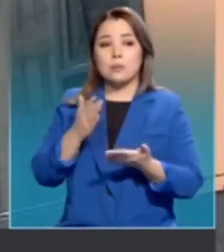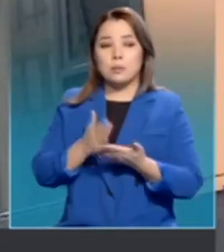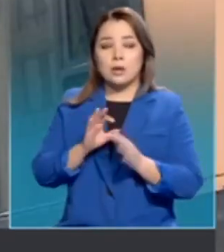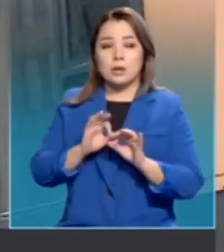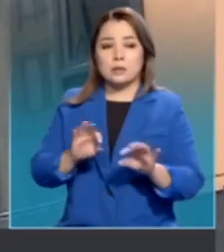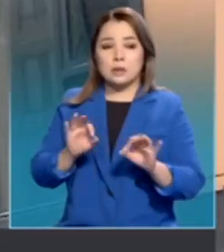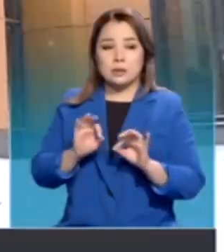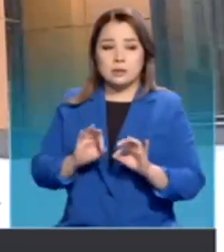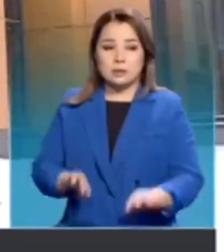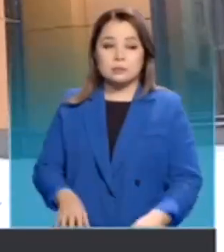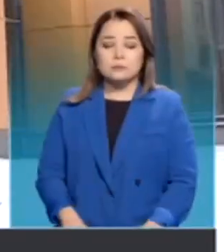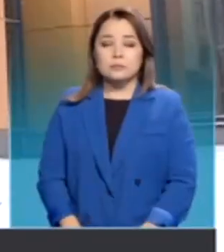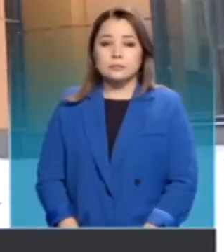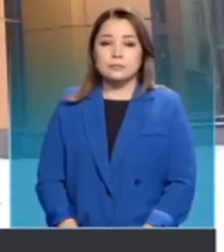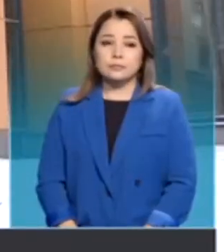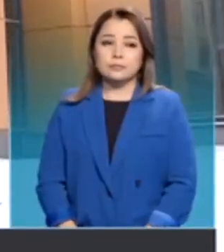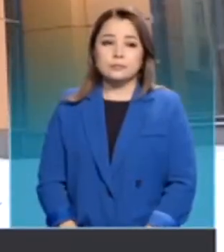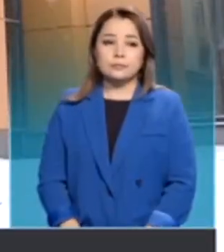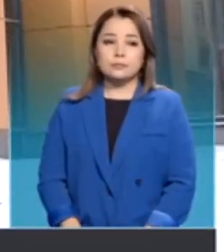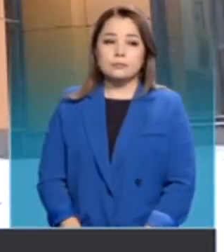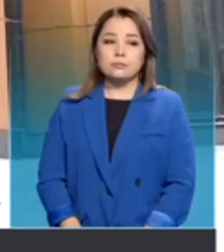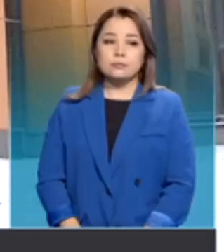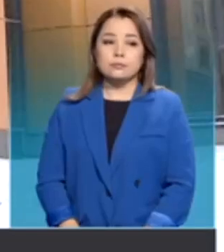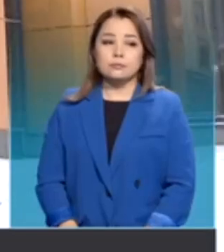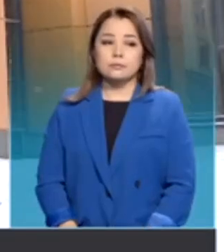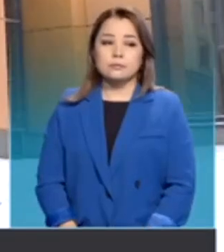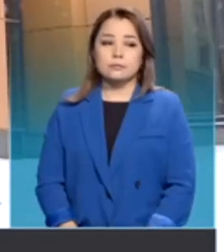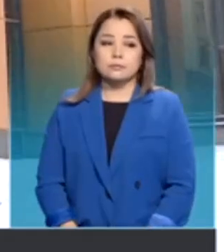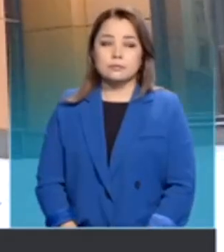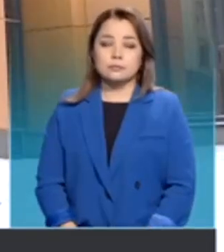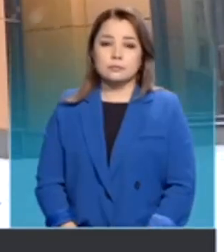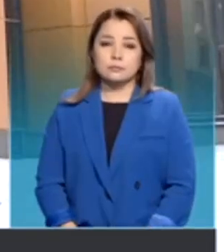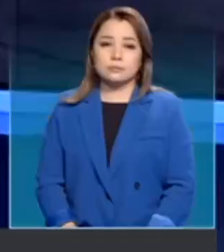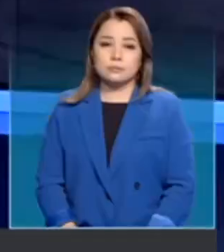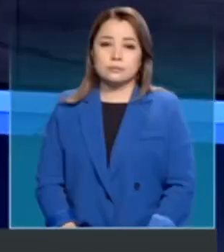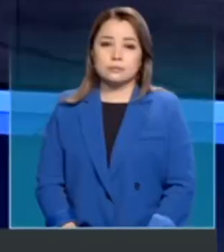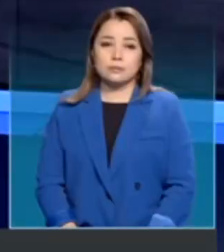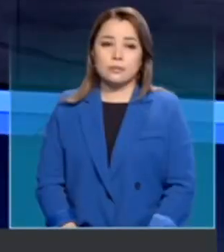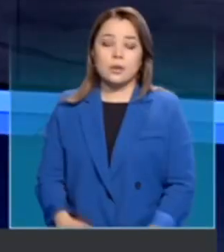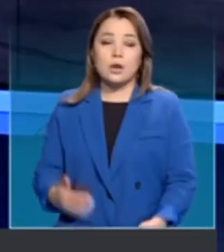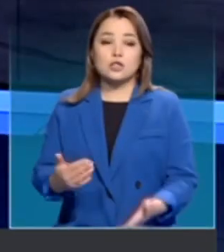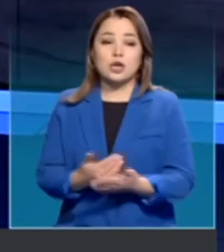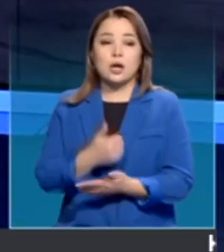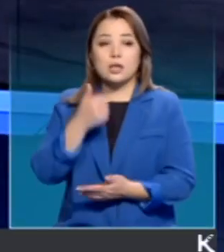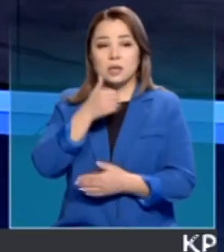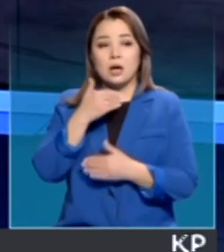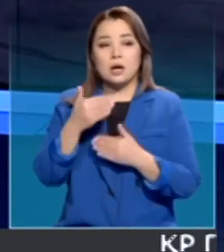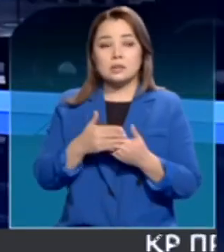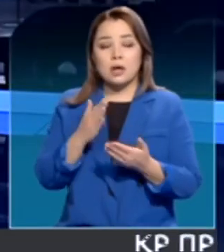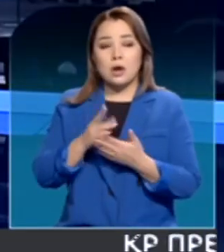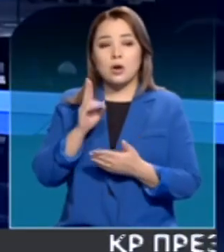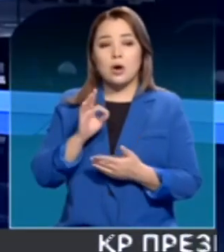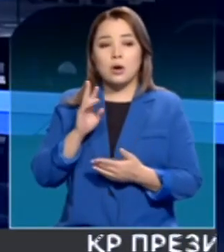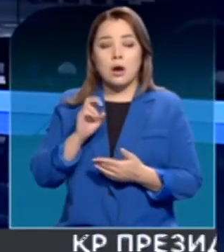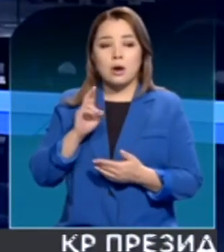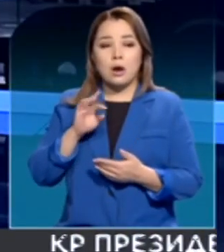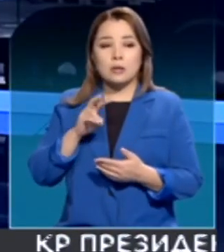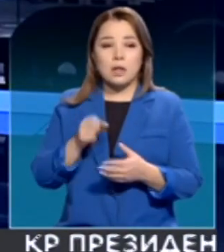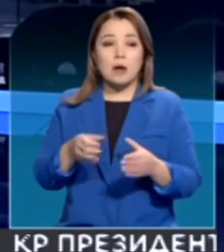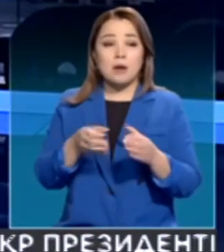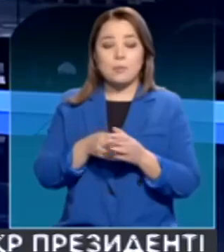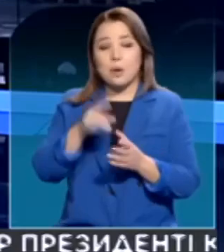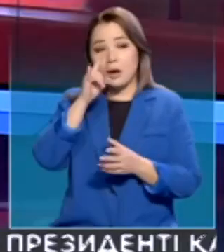дейді. Сәбит Әлдебай, Олжас Берікбаев, Қазақстан ұлттық телеарнасы. Жаңа жыл қарсаңында Coca-Cola